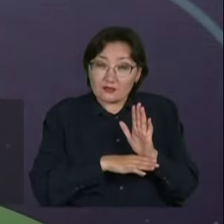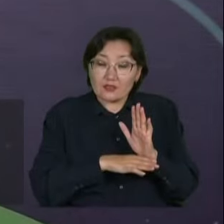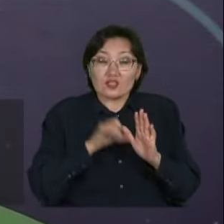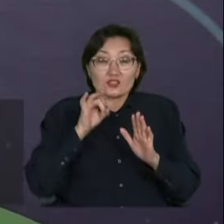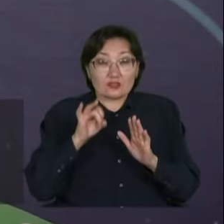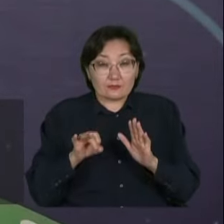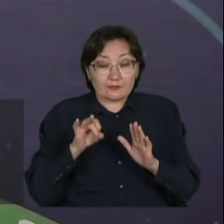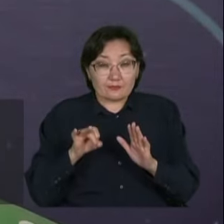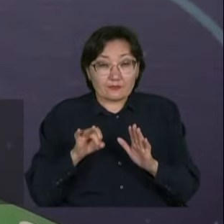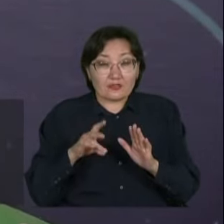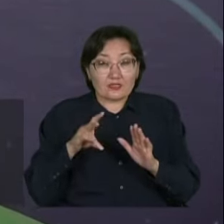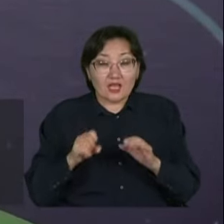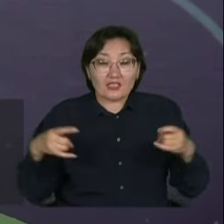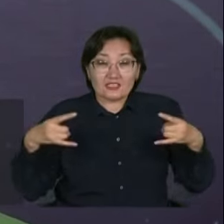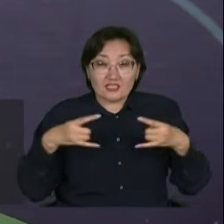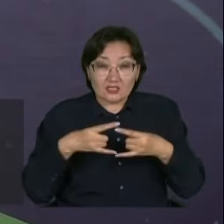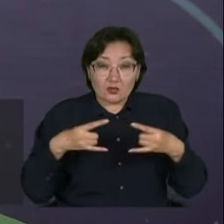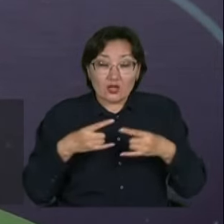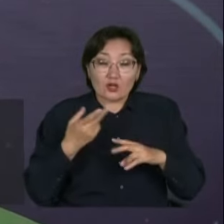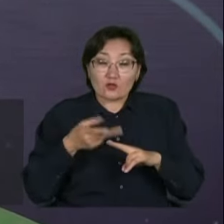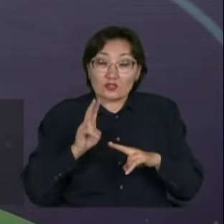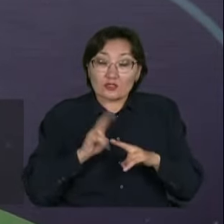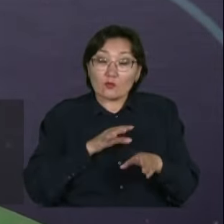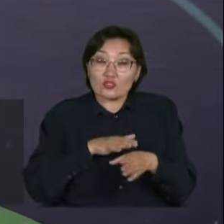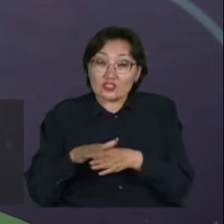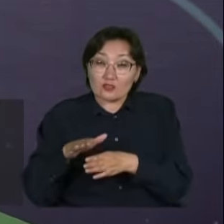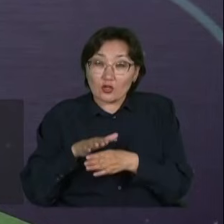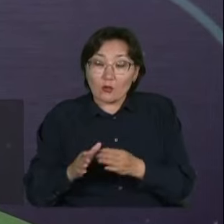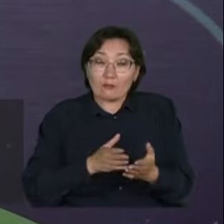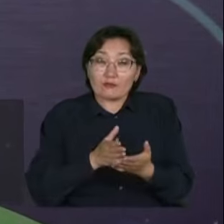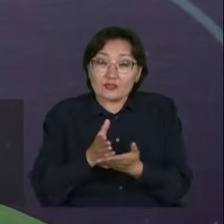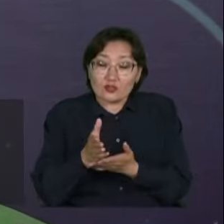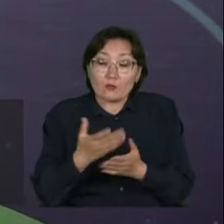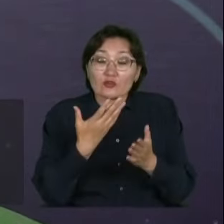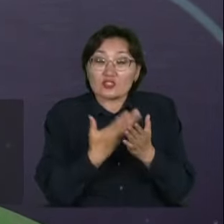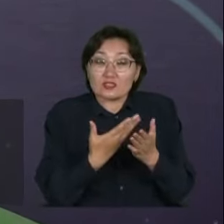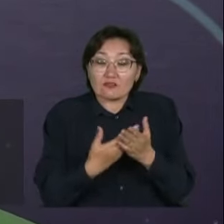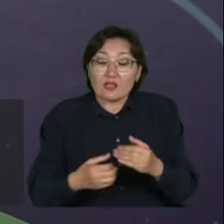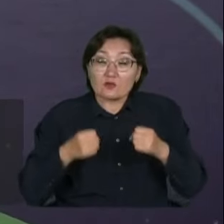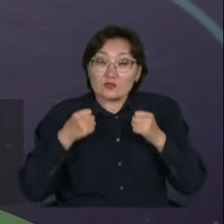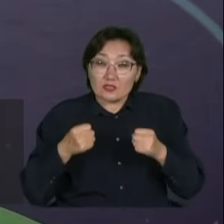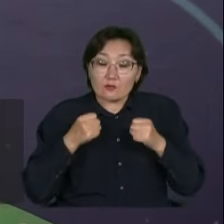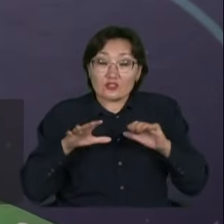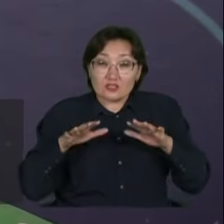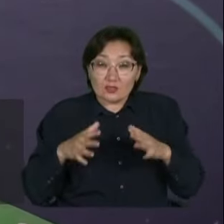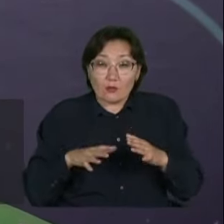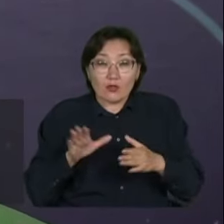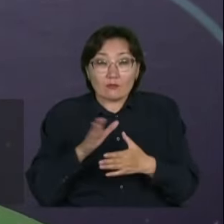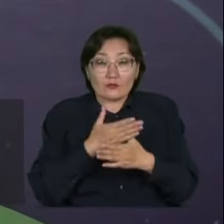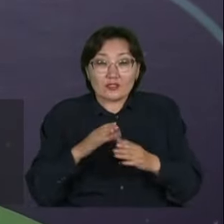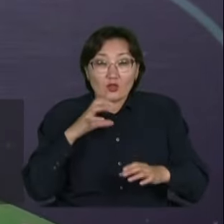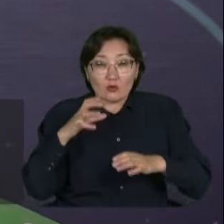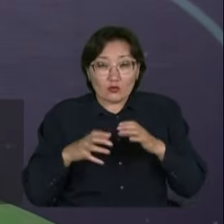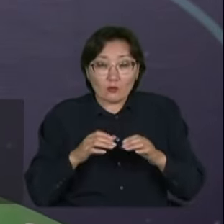и на телеканалах, которые осуществляют прямую трансляцию спортивных событий международного